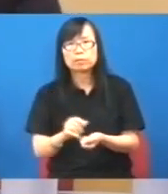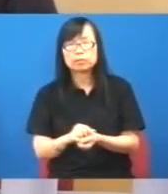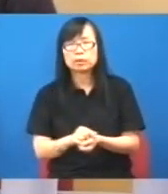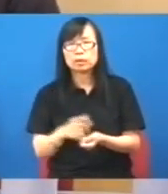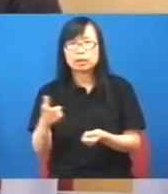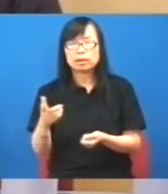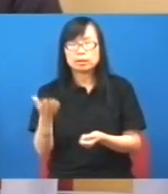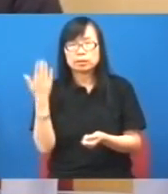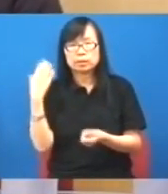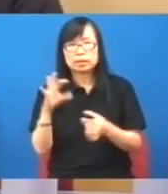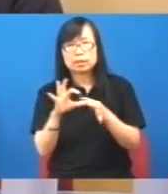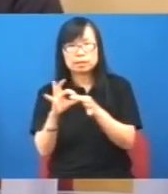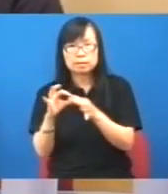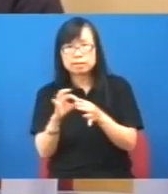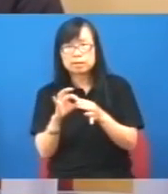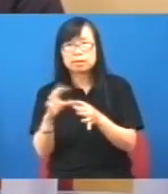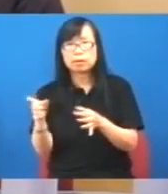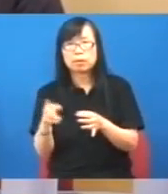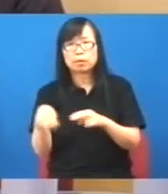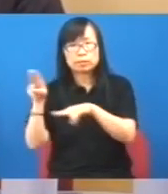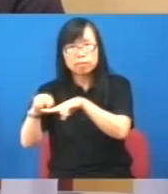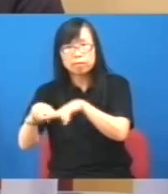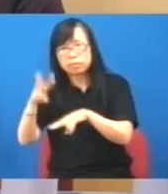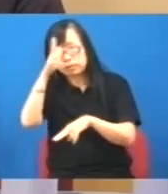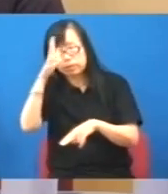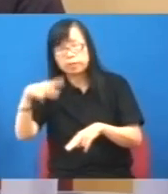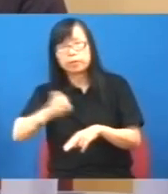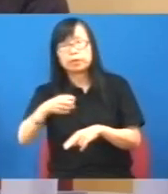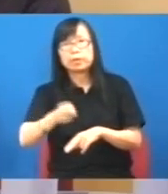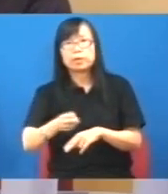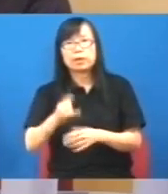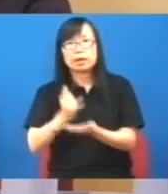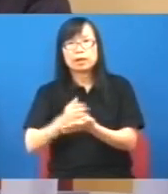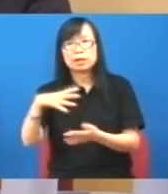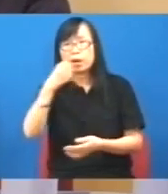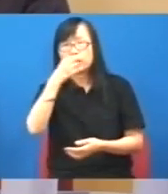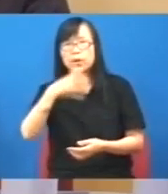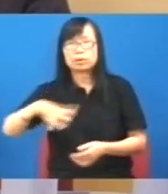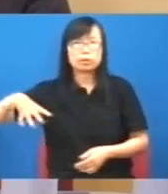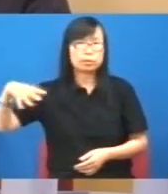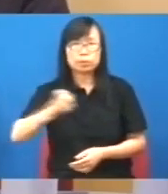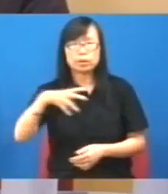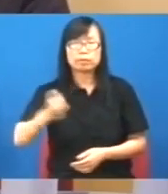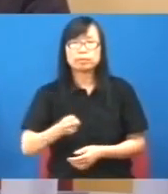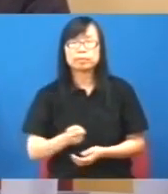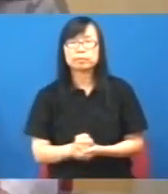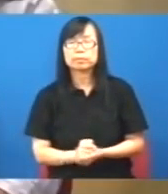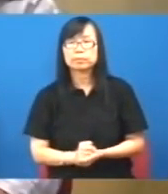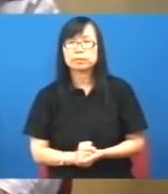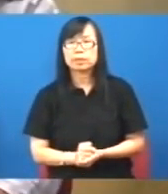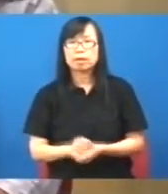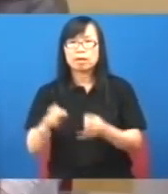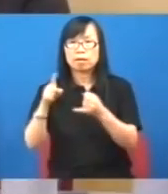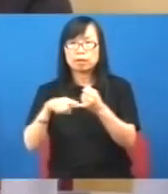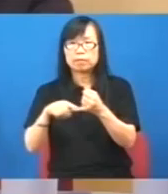係涉及到中央政府香港嘅權力嘅問題，咁樣即係呢個終審